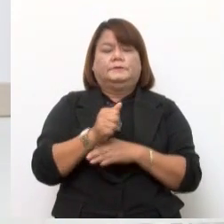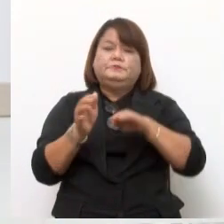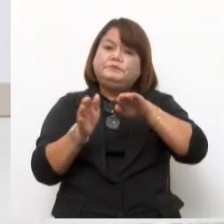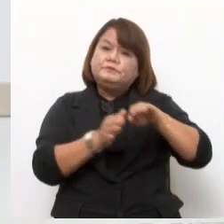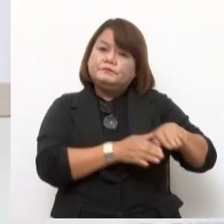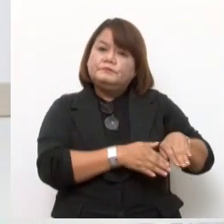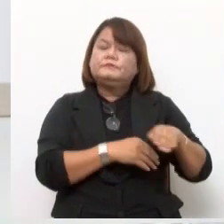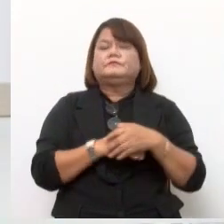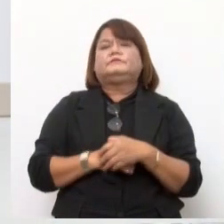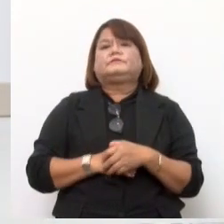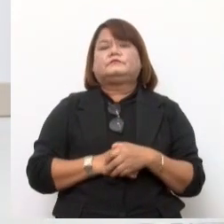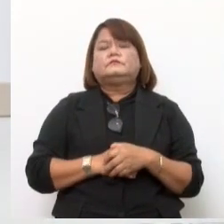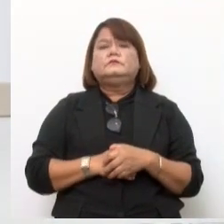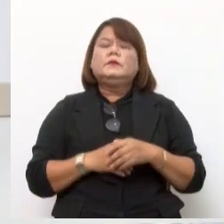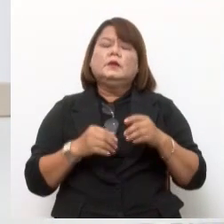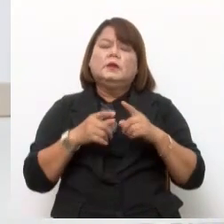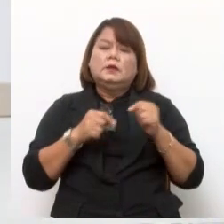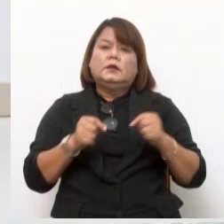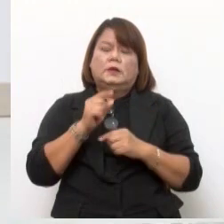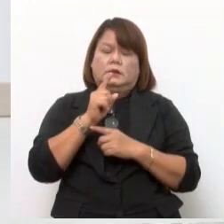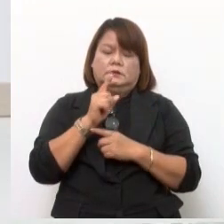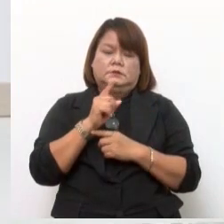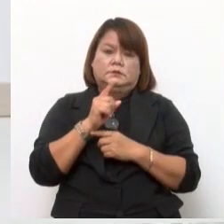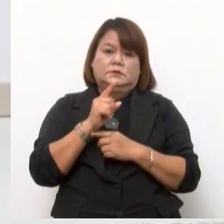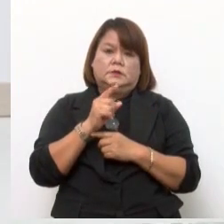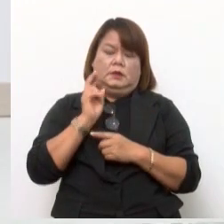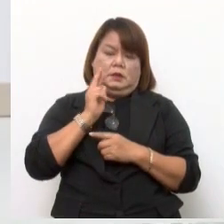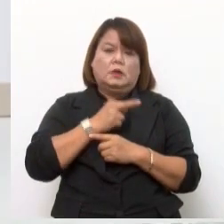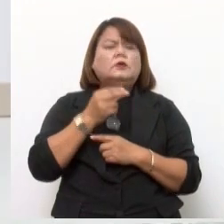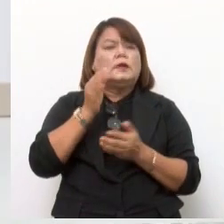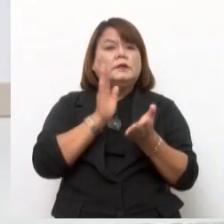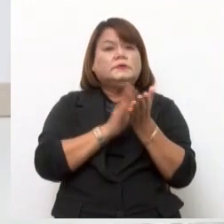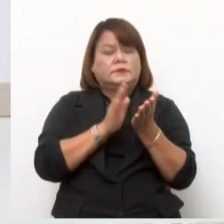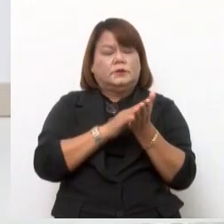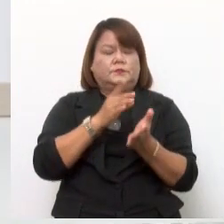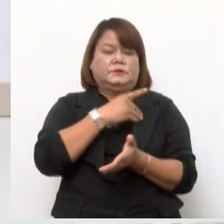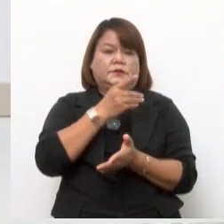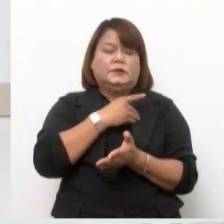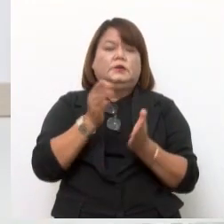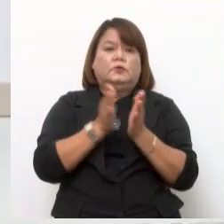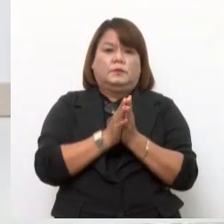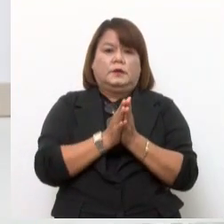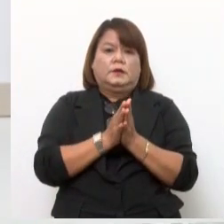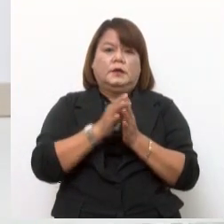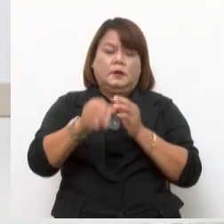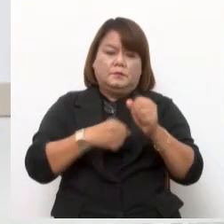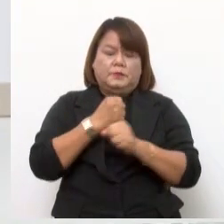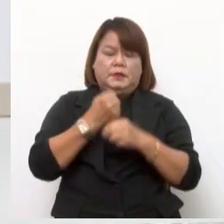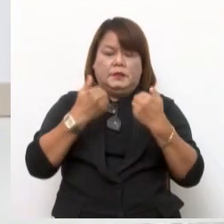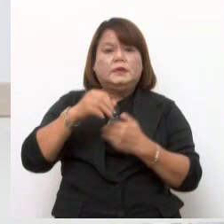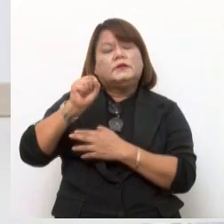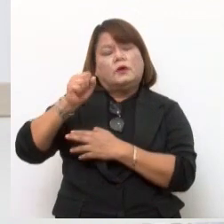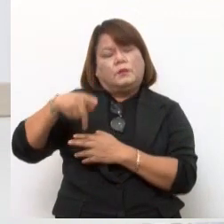อันหนึ่งก็คือเรื่องที่เราเองต้องควรน่าชื่นชมยินดีร่วมกันนั่นคือในปีนี้สพท.เรา